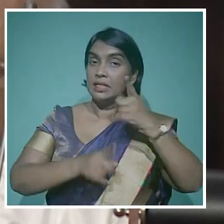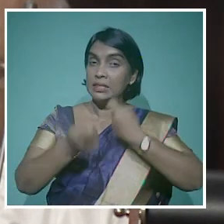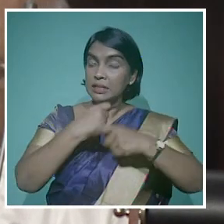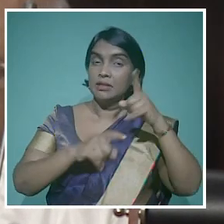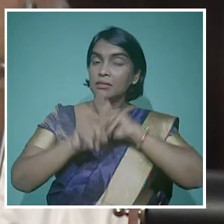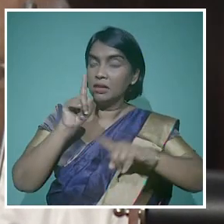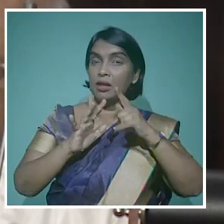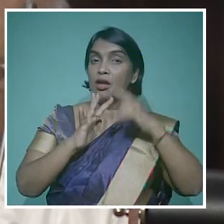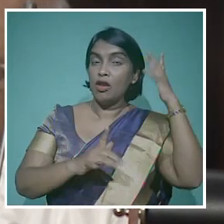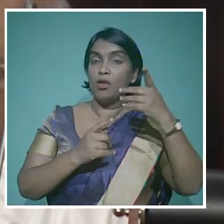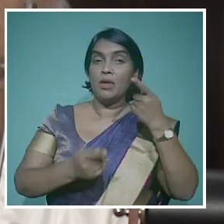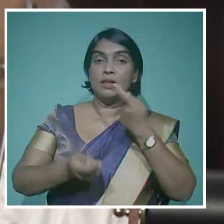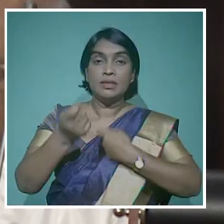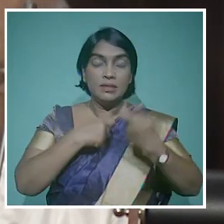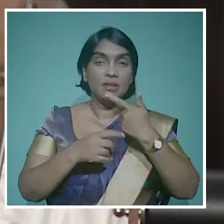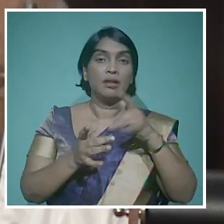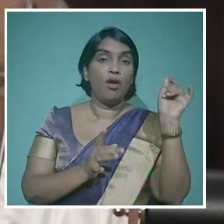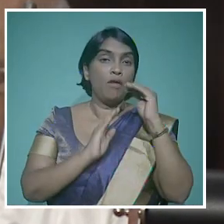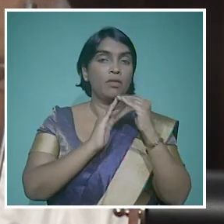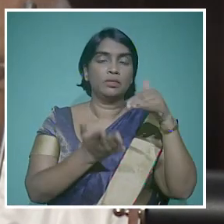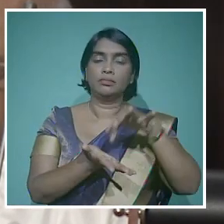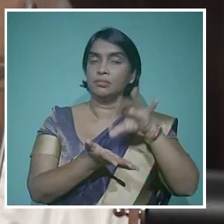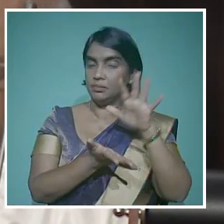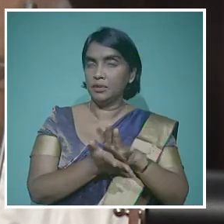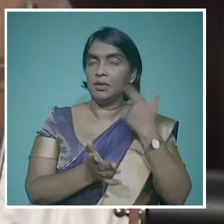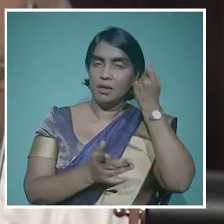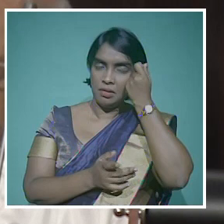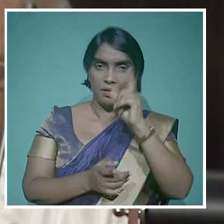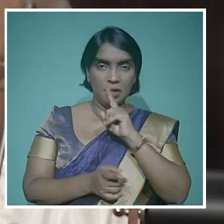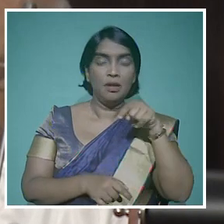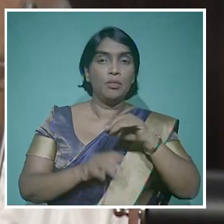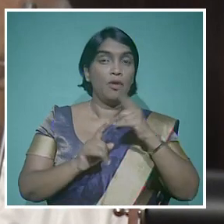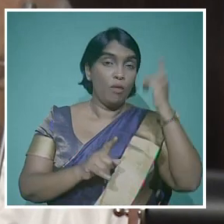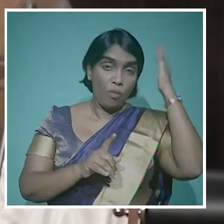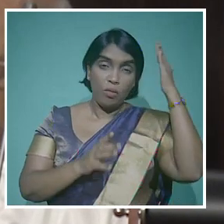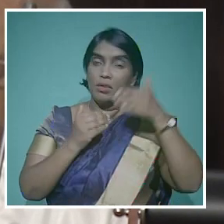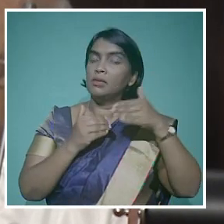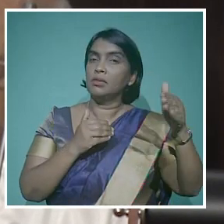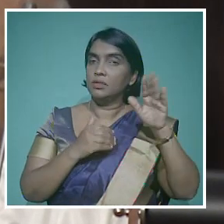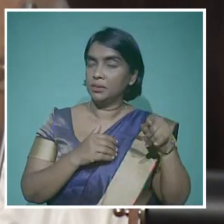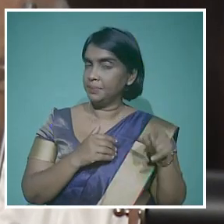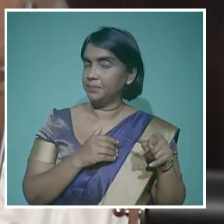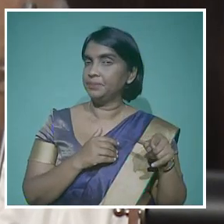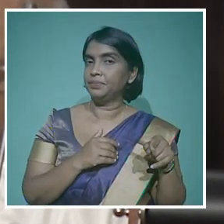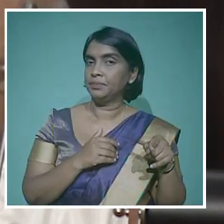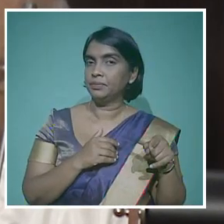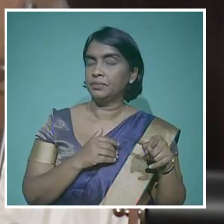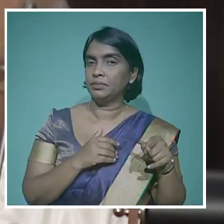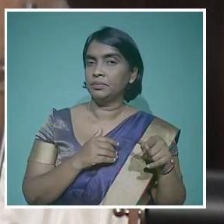කරන ජාත්‍යන්තර වෙළඳ කාර්යාලයක් පිටුවෙන්ද යෝජනා කරනවා. මේ මුල් අවස්ථාවේදී